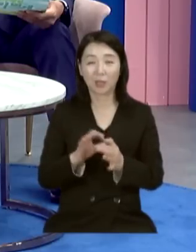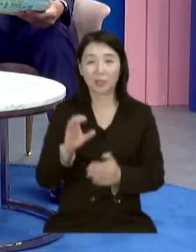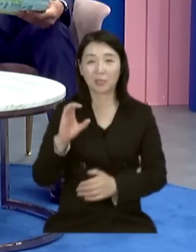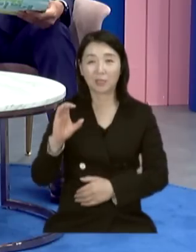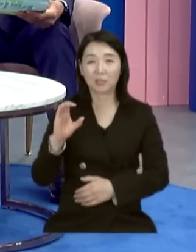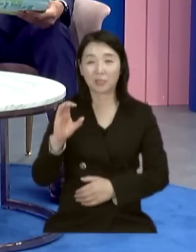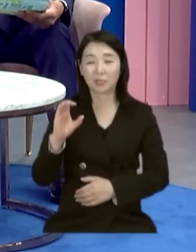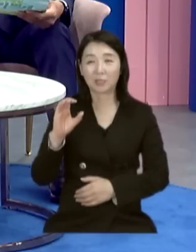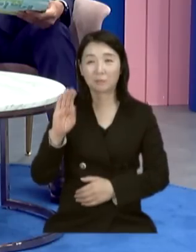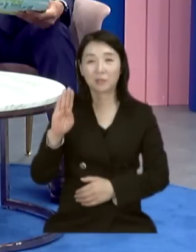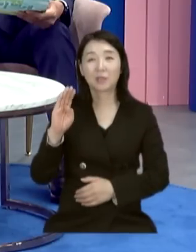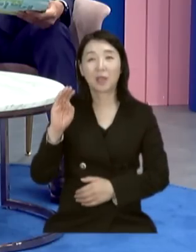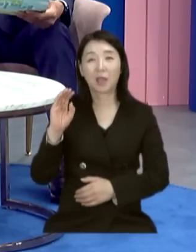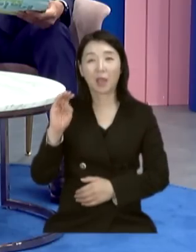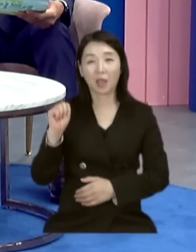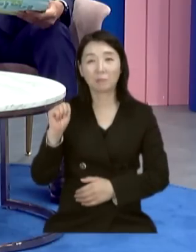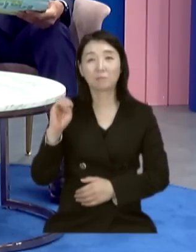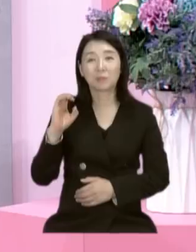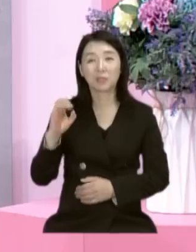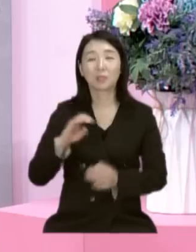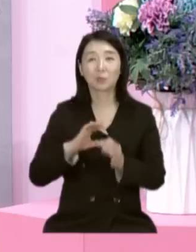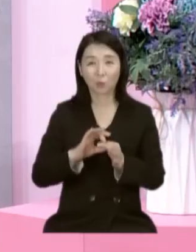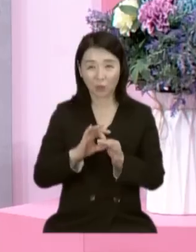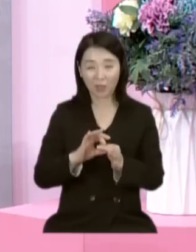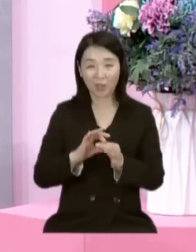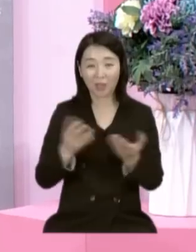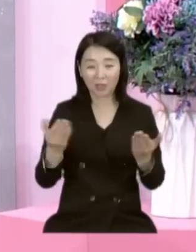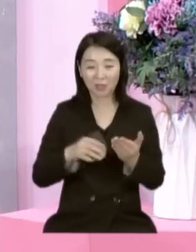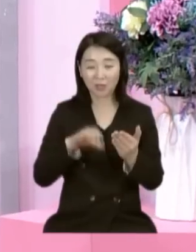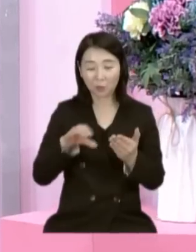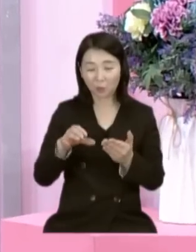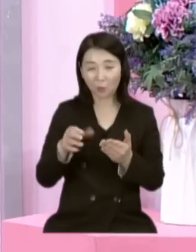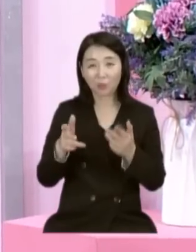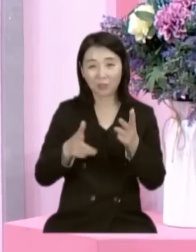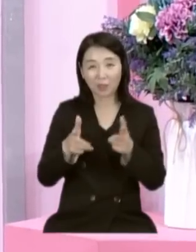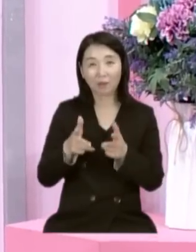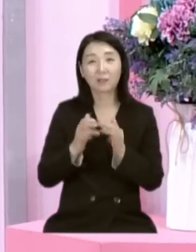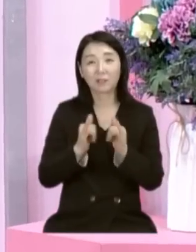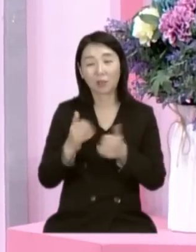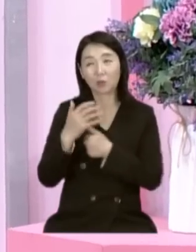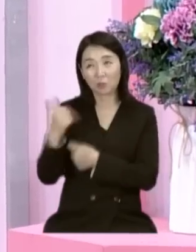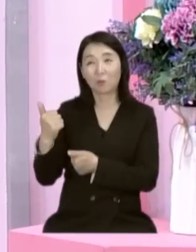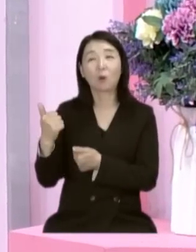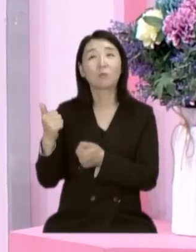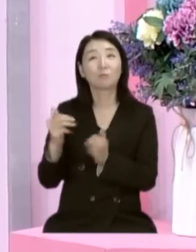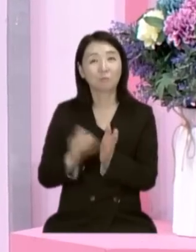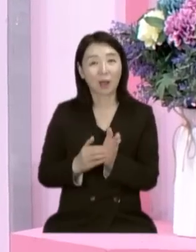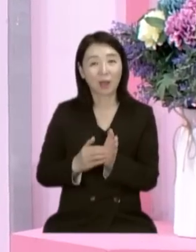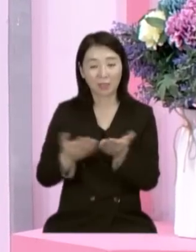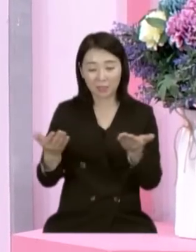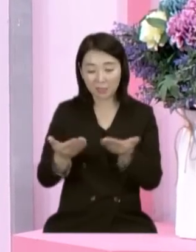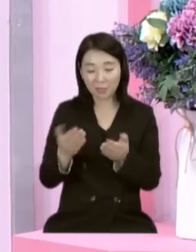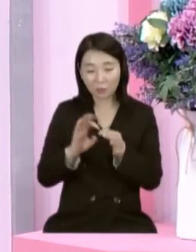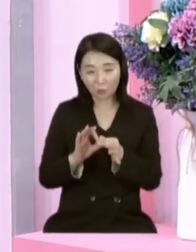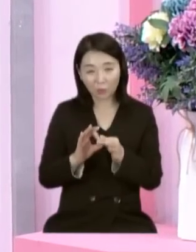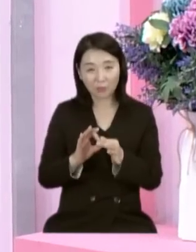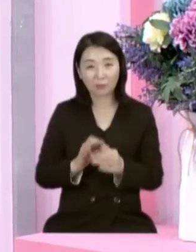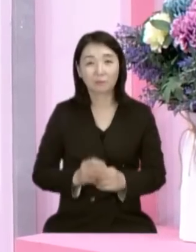CBMC를 통해서 일터 사역자로 지명해 주시고 네. 일터를 통해서